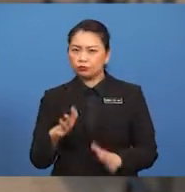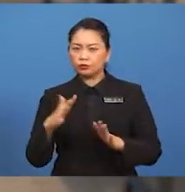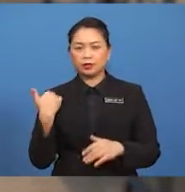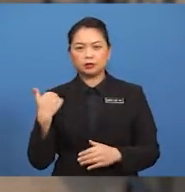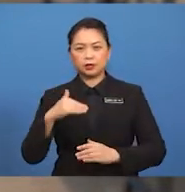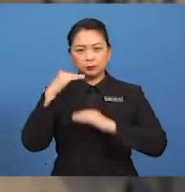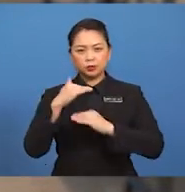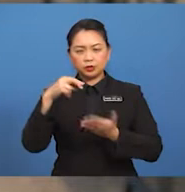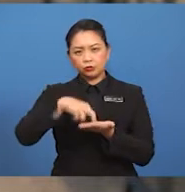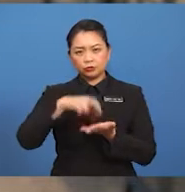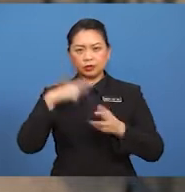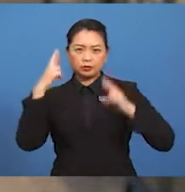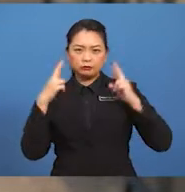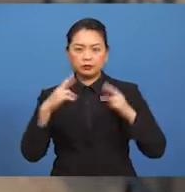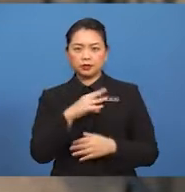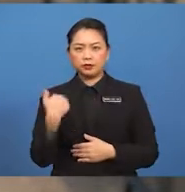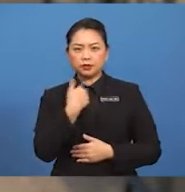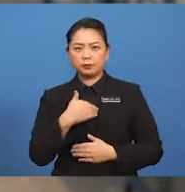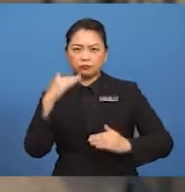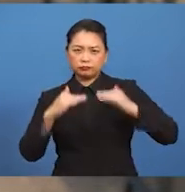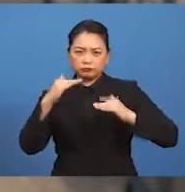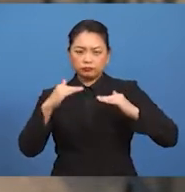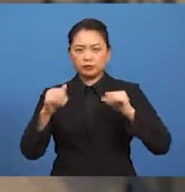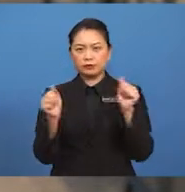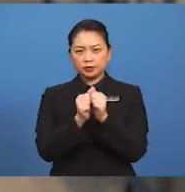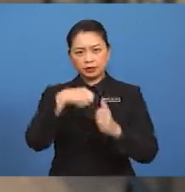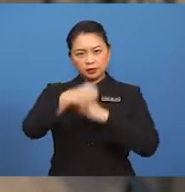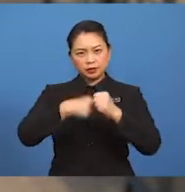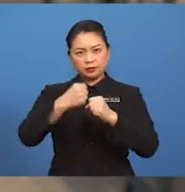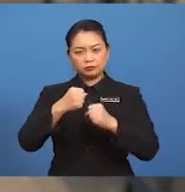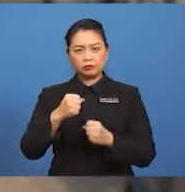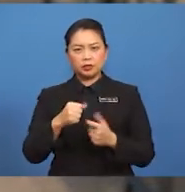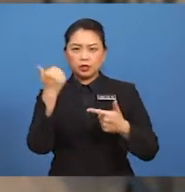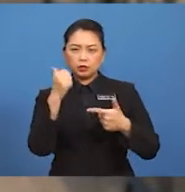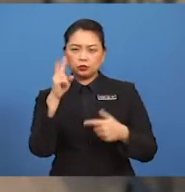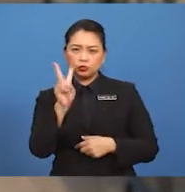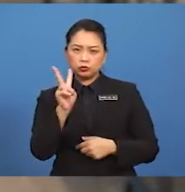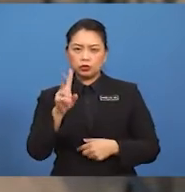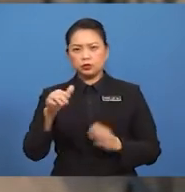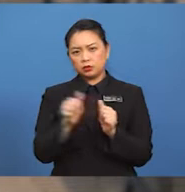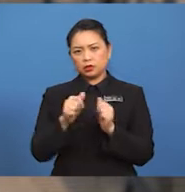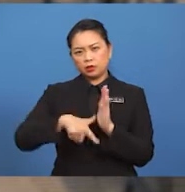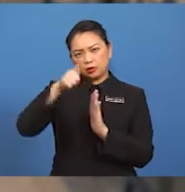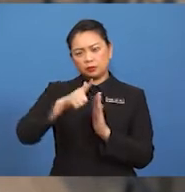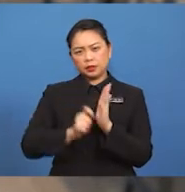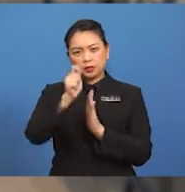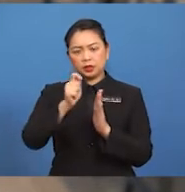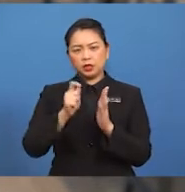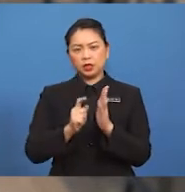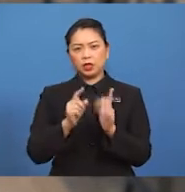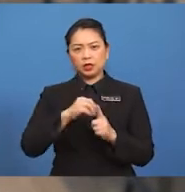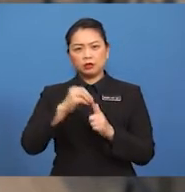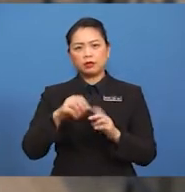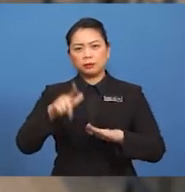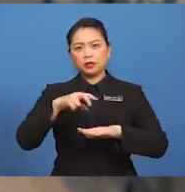ragu, kita nak selaraskan pula pada tahun kedua dengan lebih tinggi atau lebih rendah? Apa yang